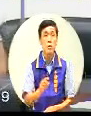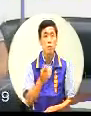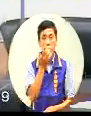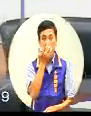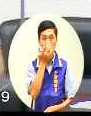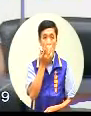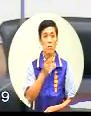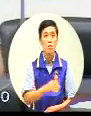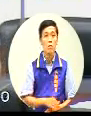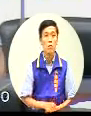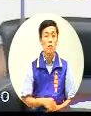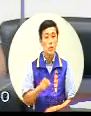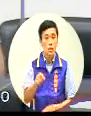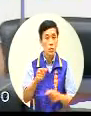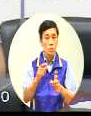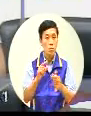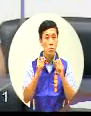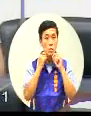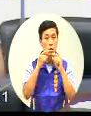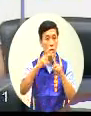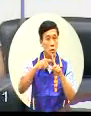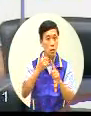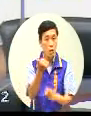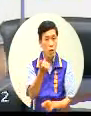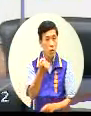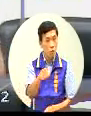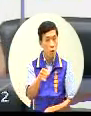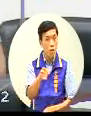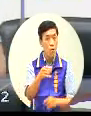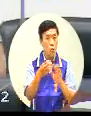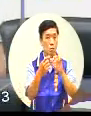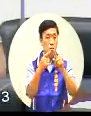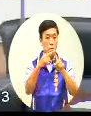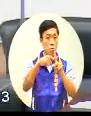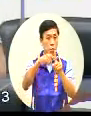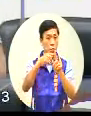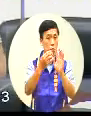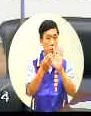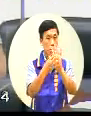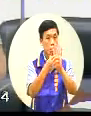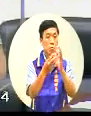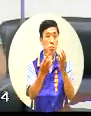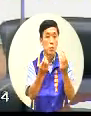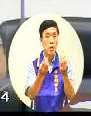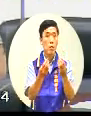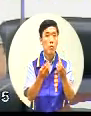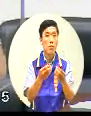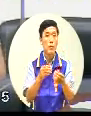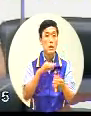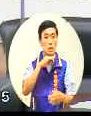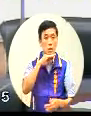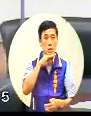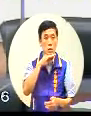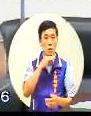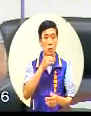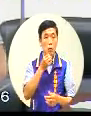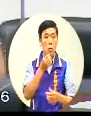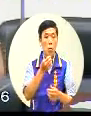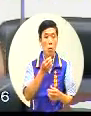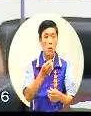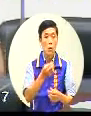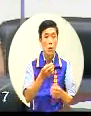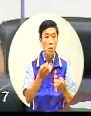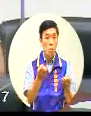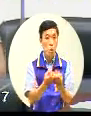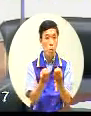底是好是坏？根本都没一个标准了哈，那每次都是等到事情发生，然后检验